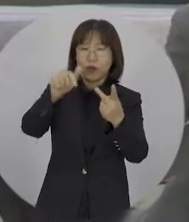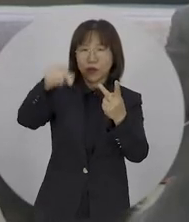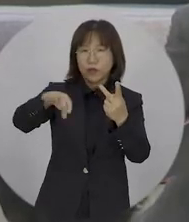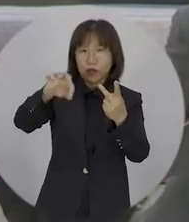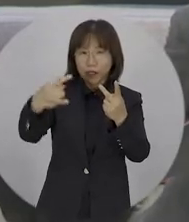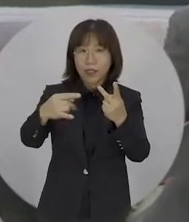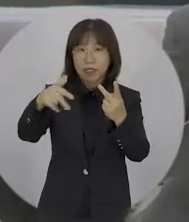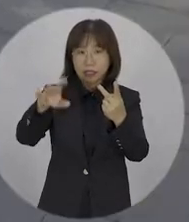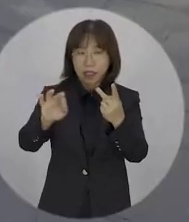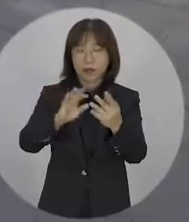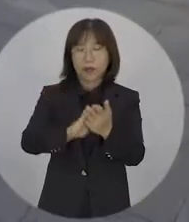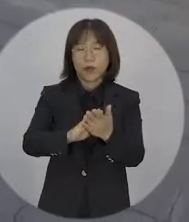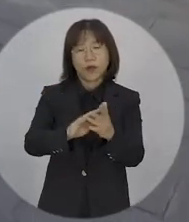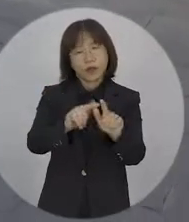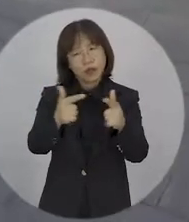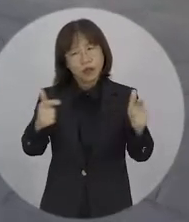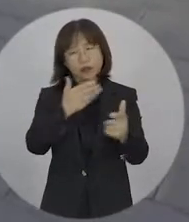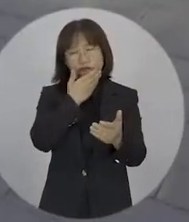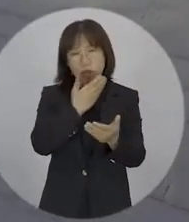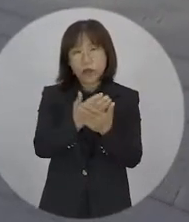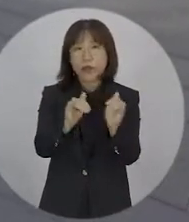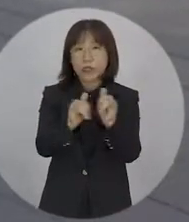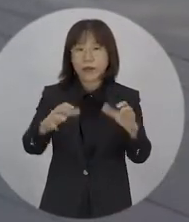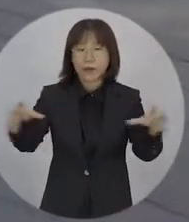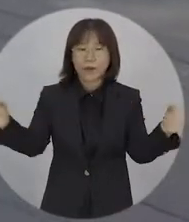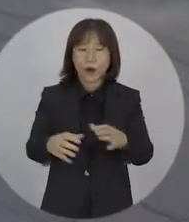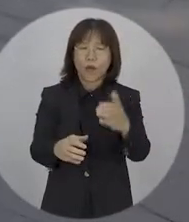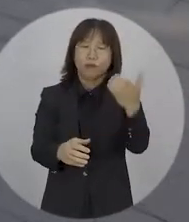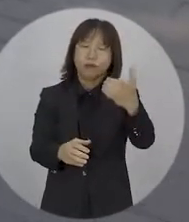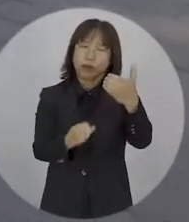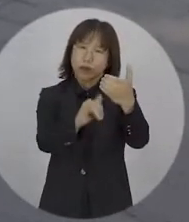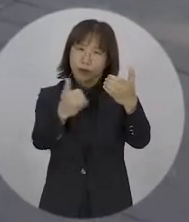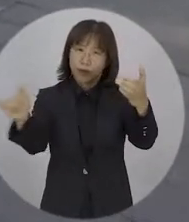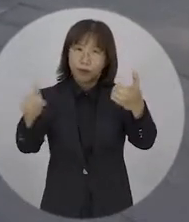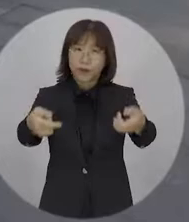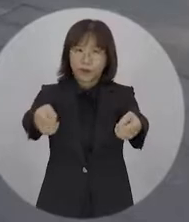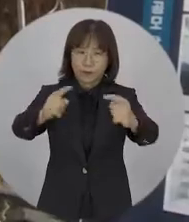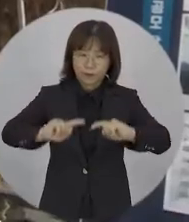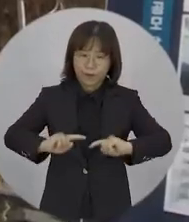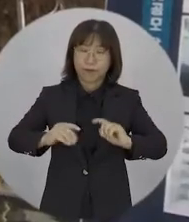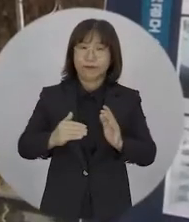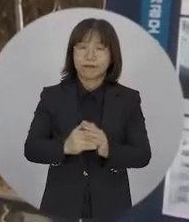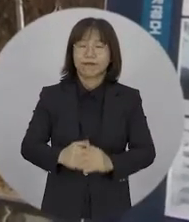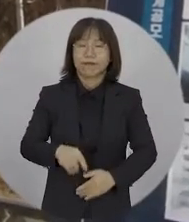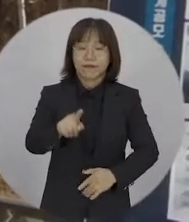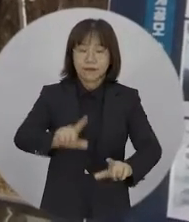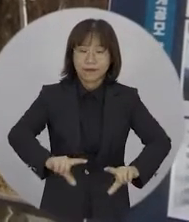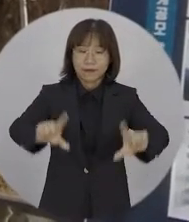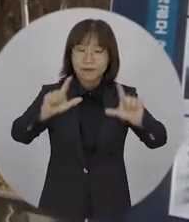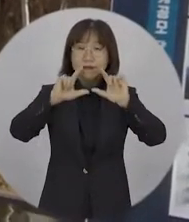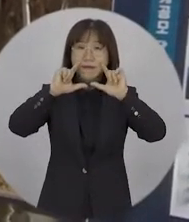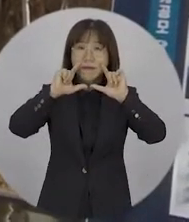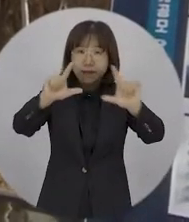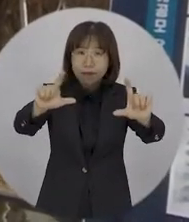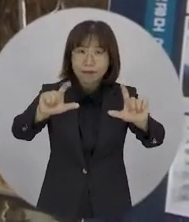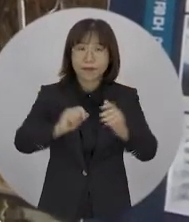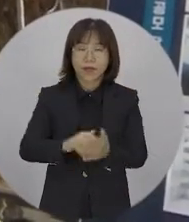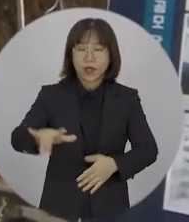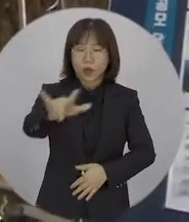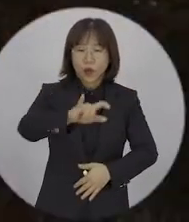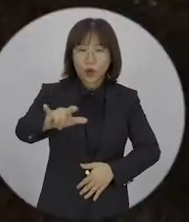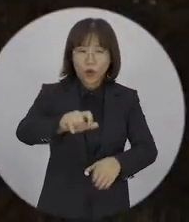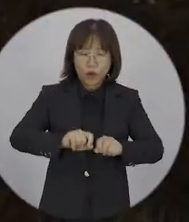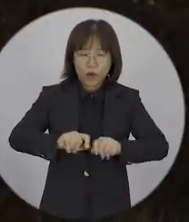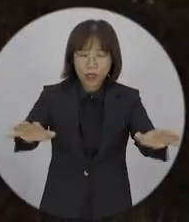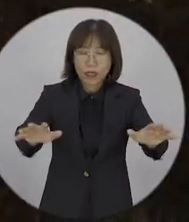시구 위원과 지역 내 주요 기관장 등 90여 명이 참석했습니다 특히 이나 선포식 은 코로 날